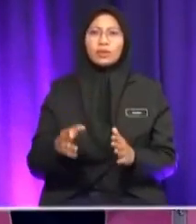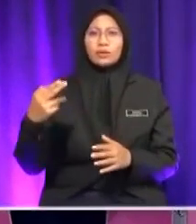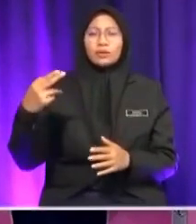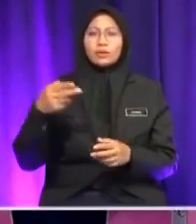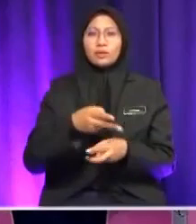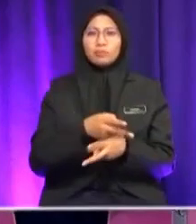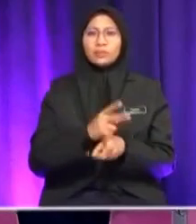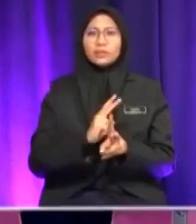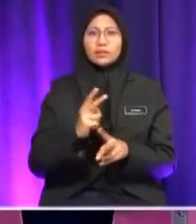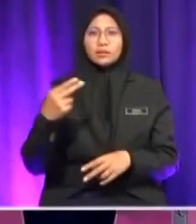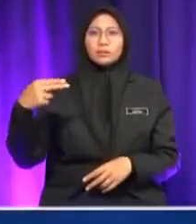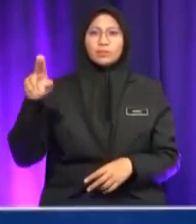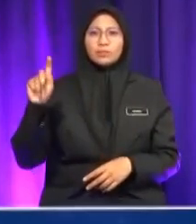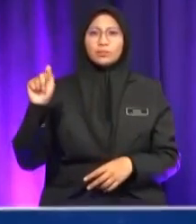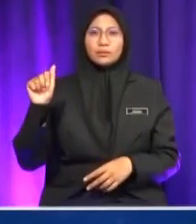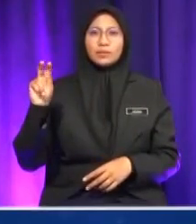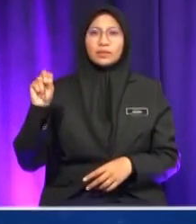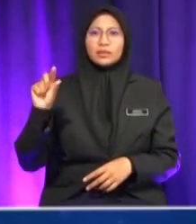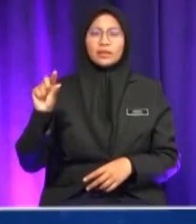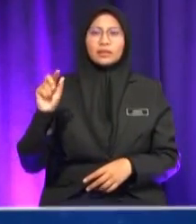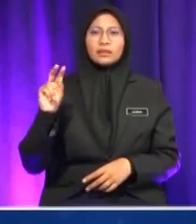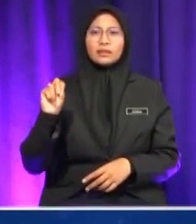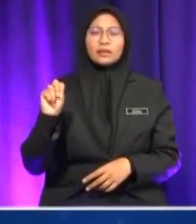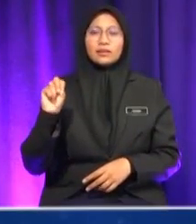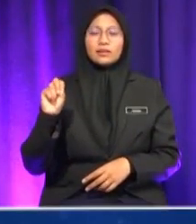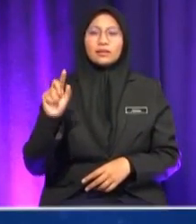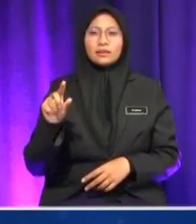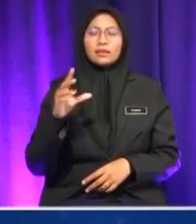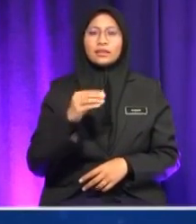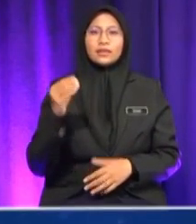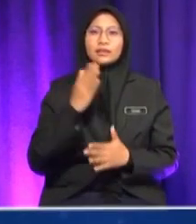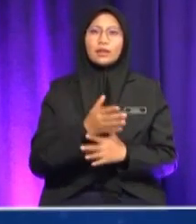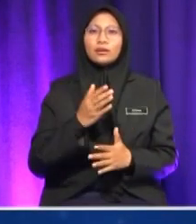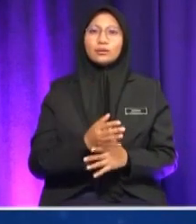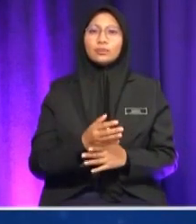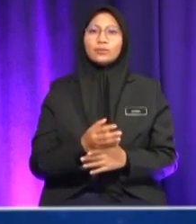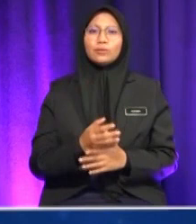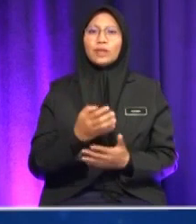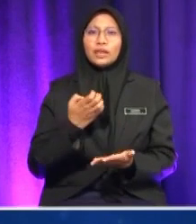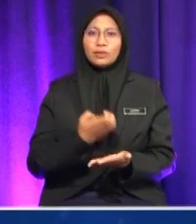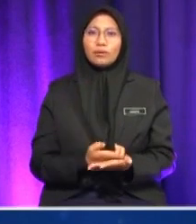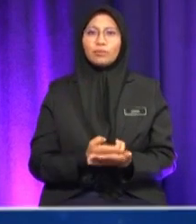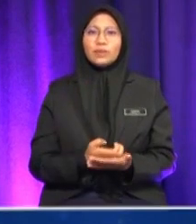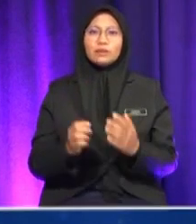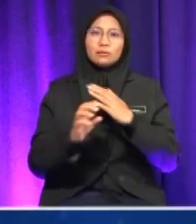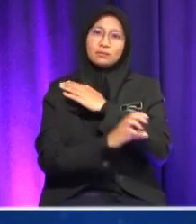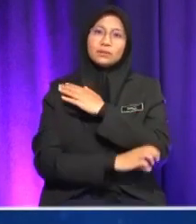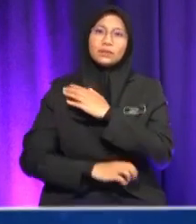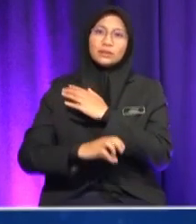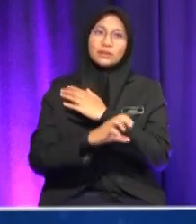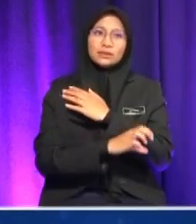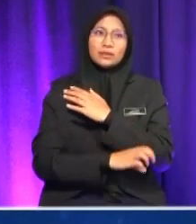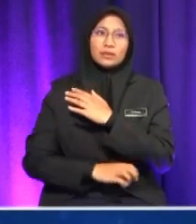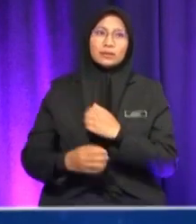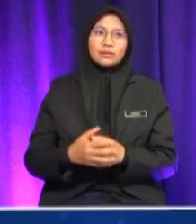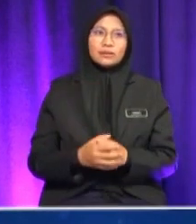menjejaskan ekonomi negara. Dan akhir sekali, kesannya adalah di bawah negara, meningkatkan kos pelupusan barang yang